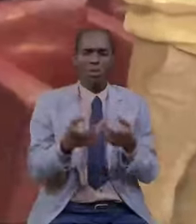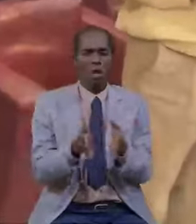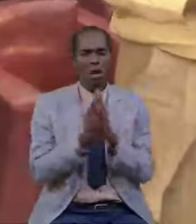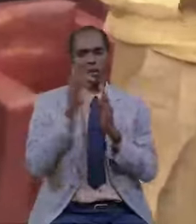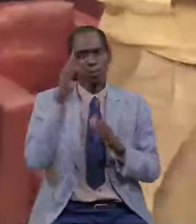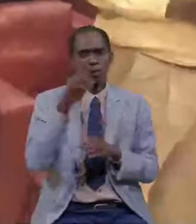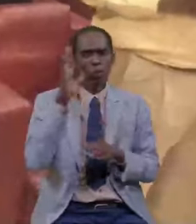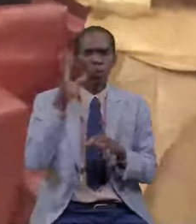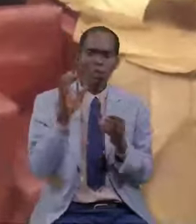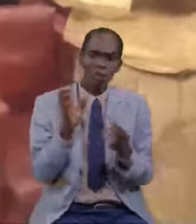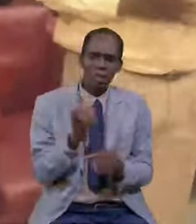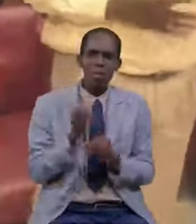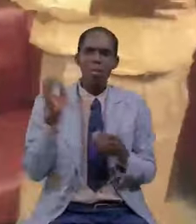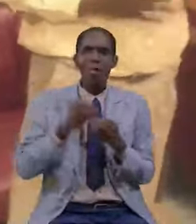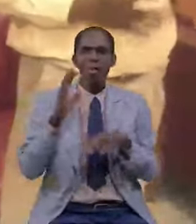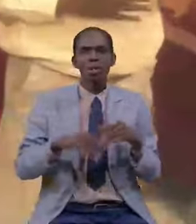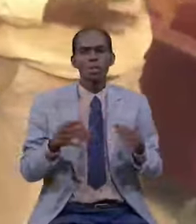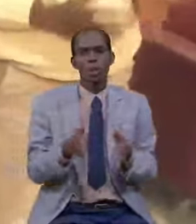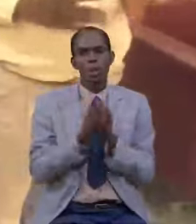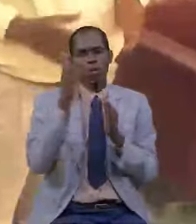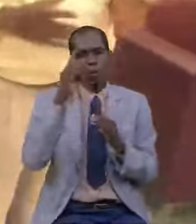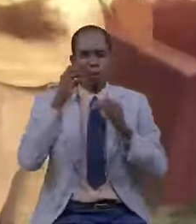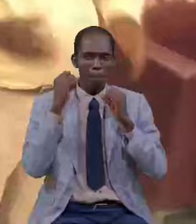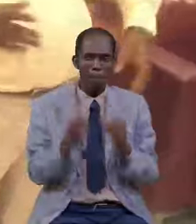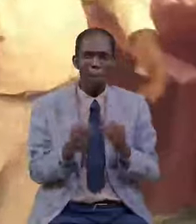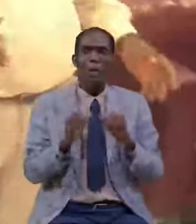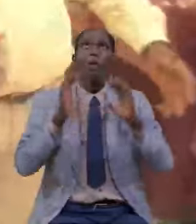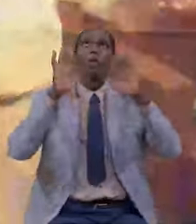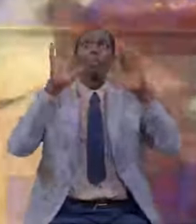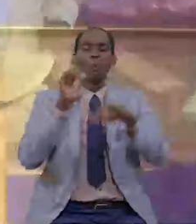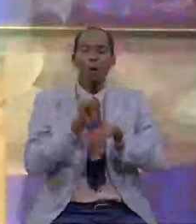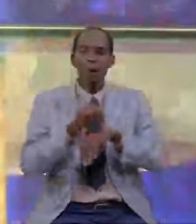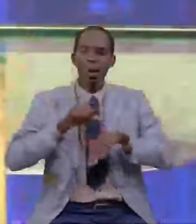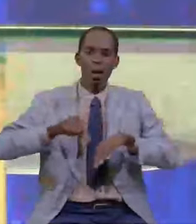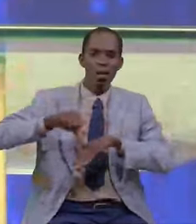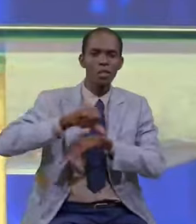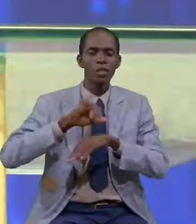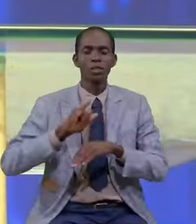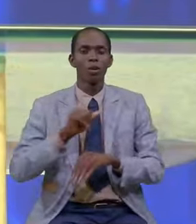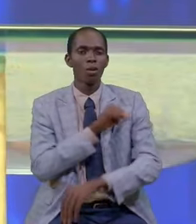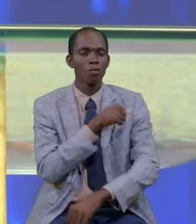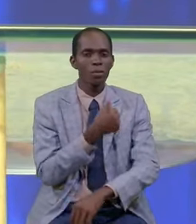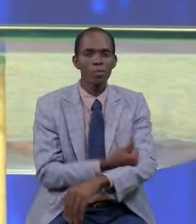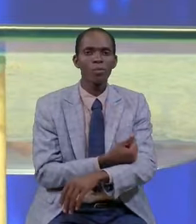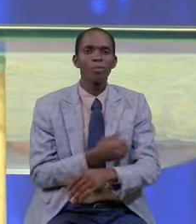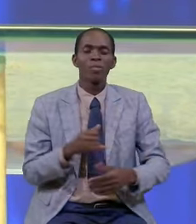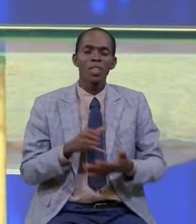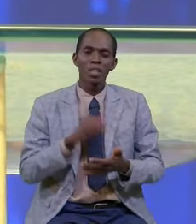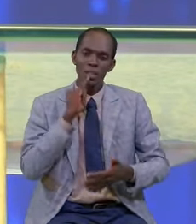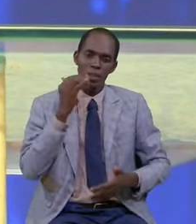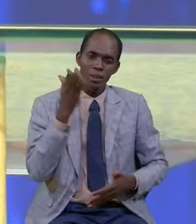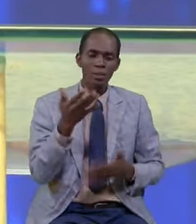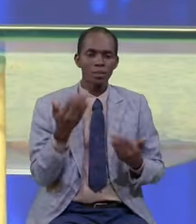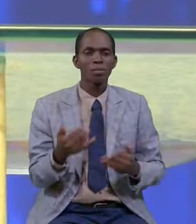vous espérez. Vous aurez plus que ce que vous désirez. La puissance, le miracle, l'onction, l'autorité. C'est là